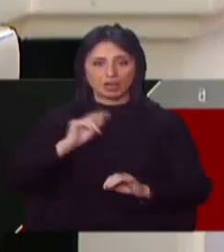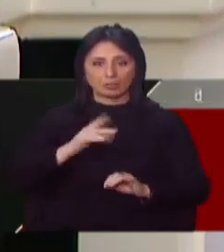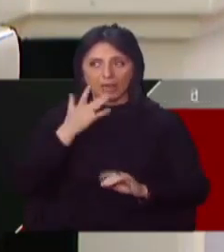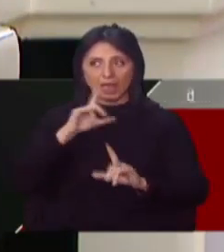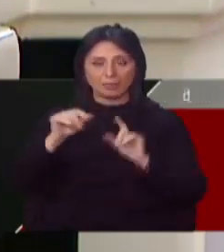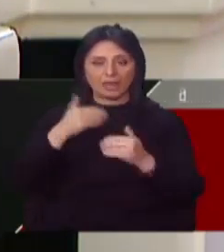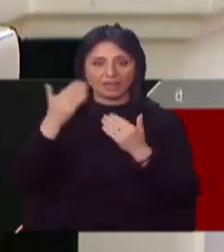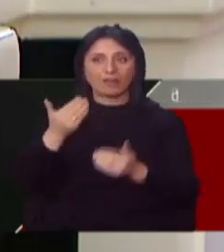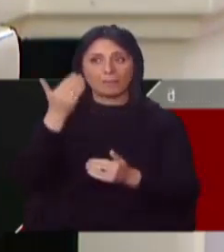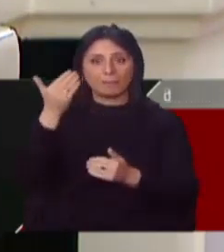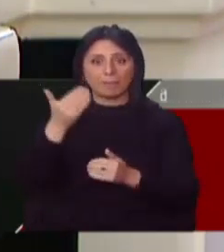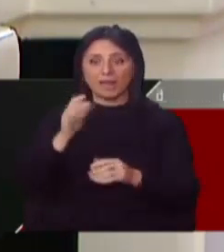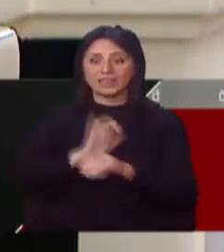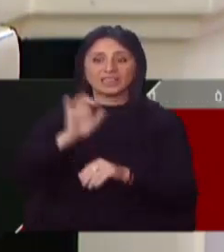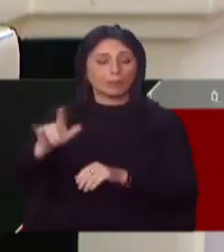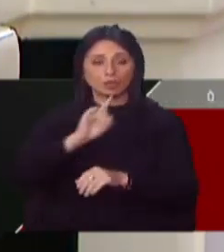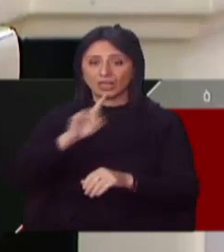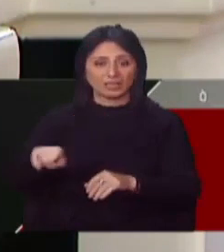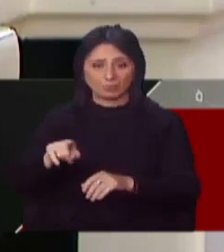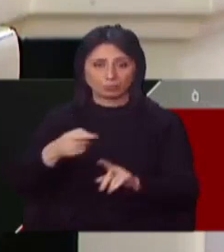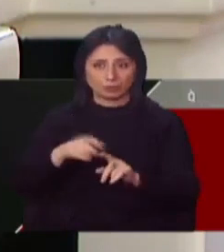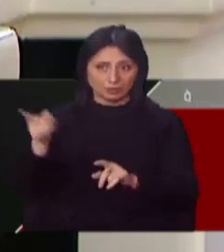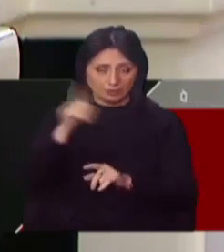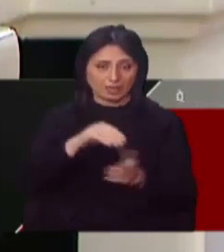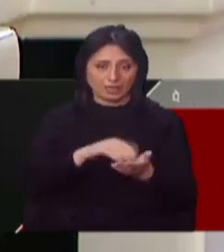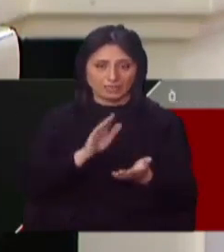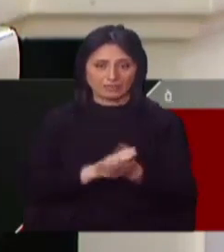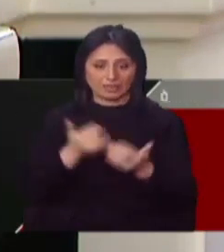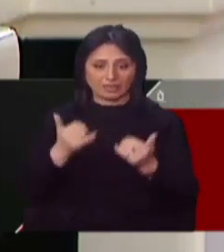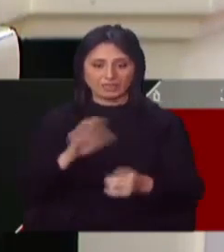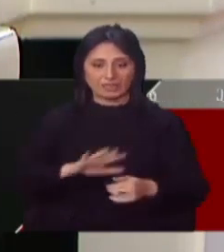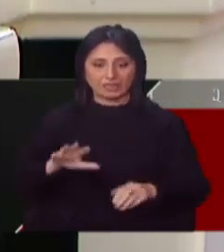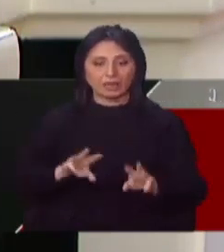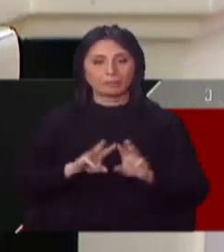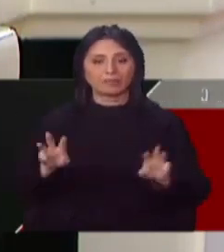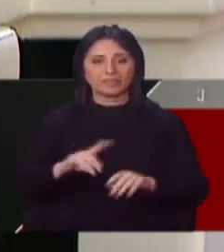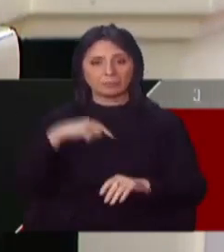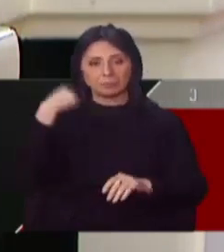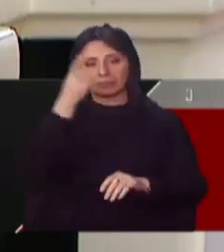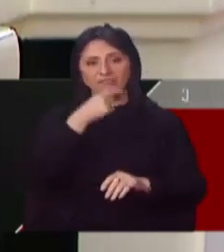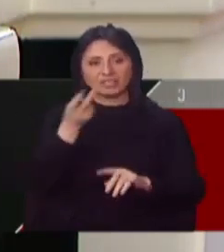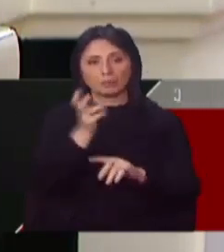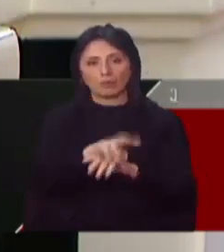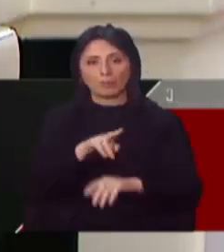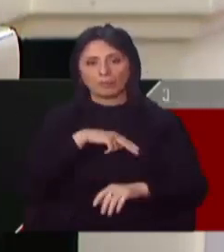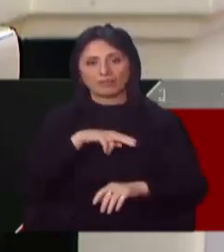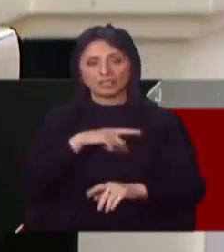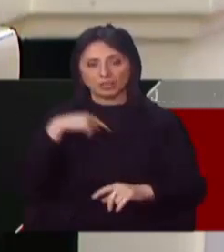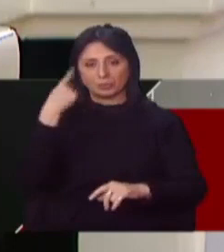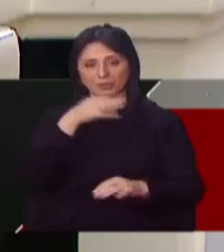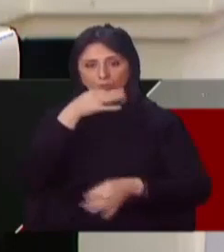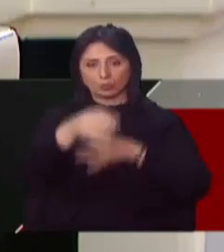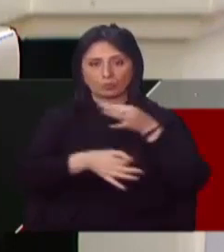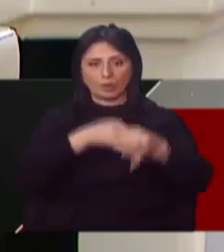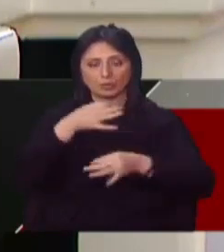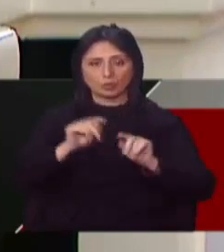imigrante, bistrom, mat deportația ardei mucreba, tam kitoptan, dacă au și revitre, sagareo, sakmeta ministri, pirada, moa parlament și despirada, după